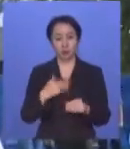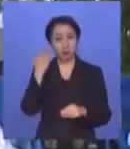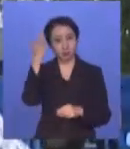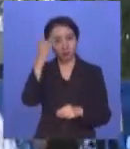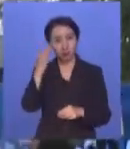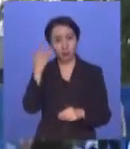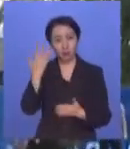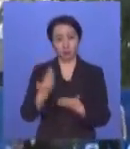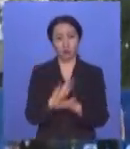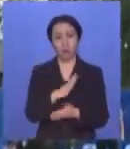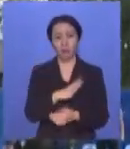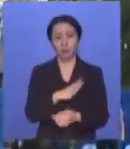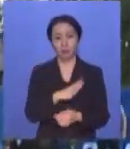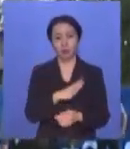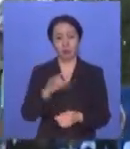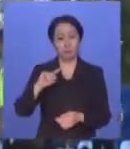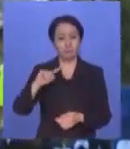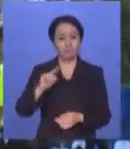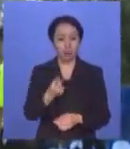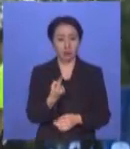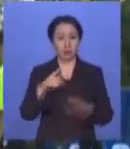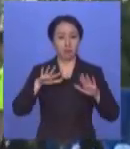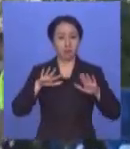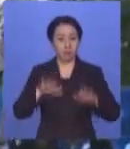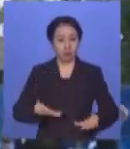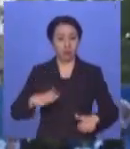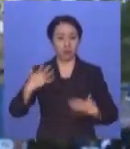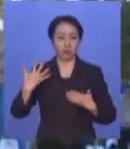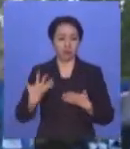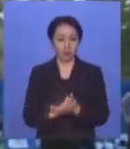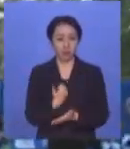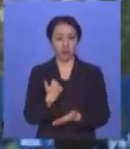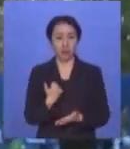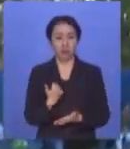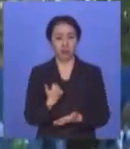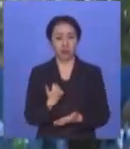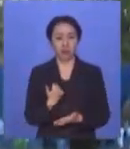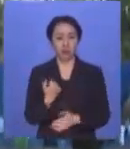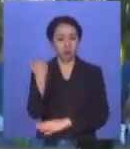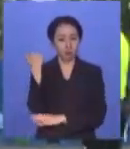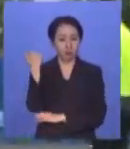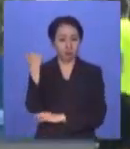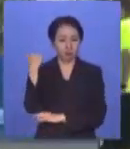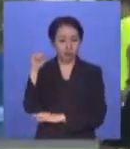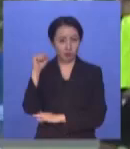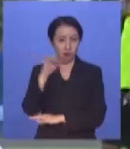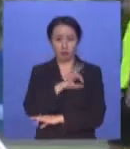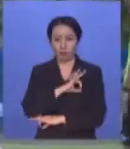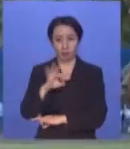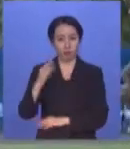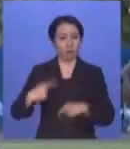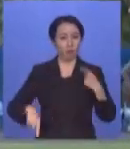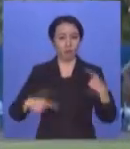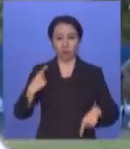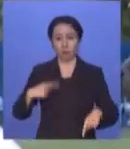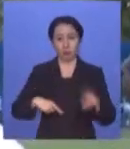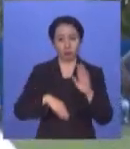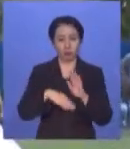футболда. Бірінші орын алуға, ең күшті футболист